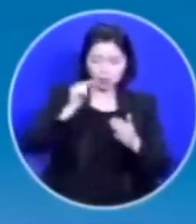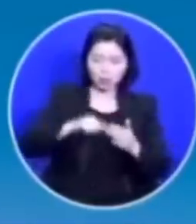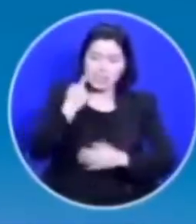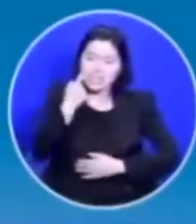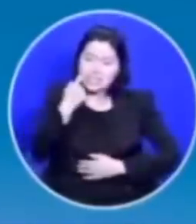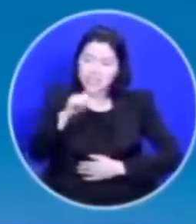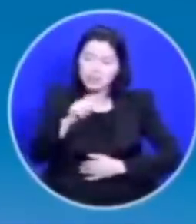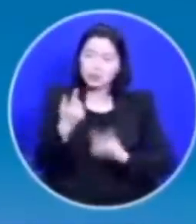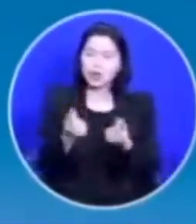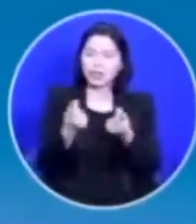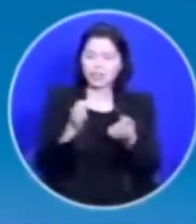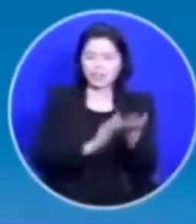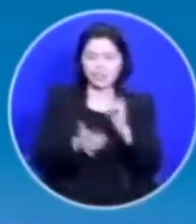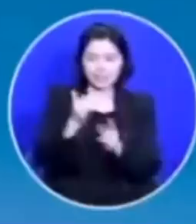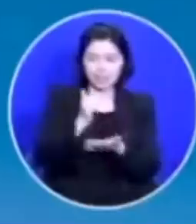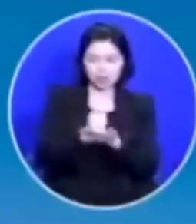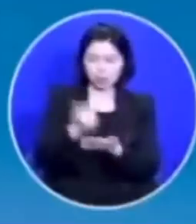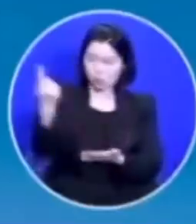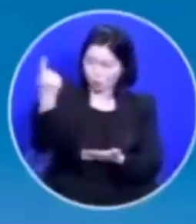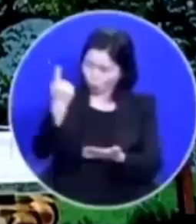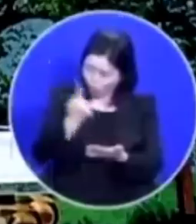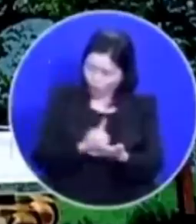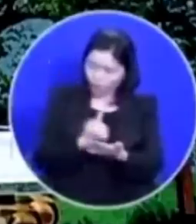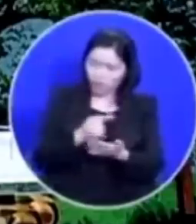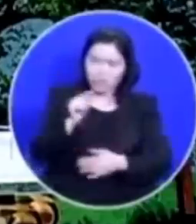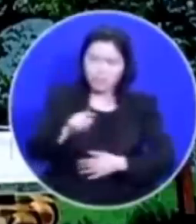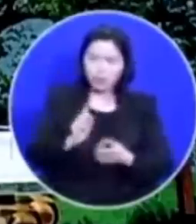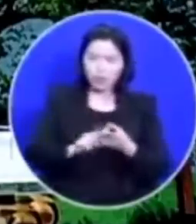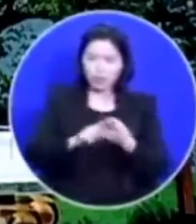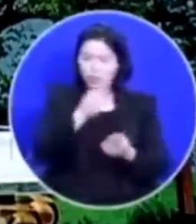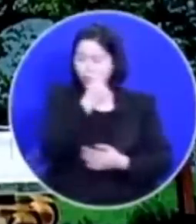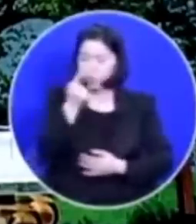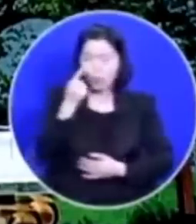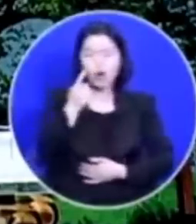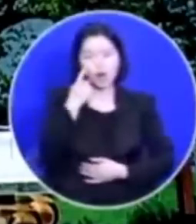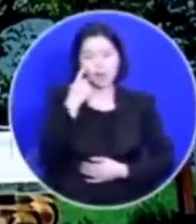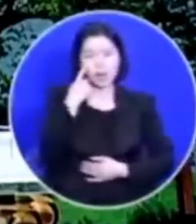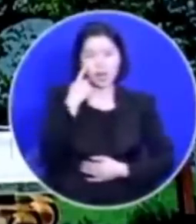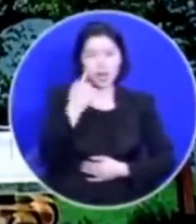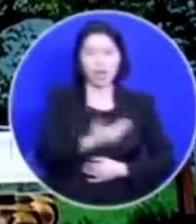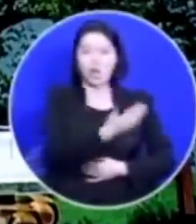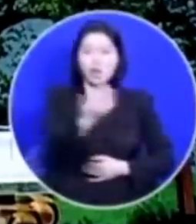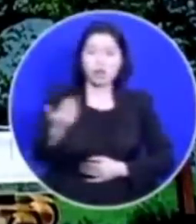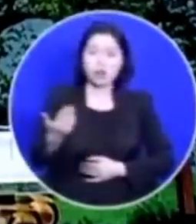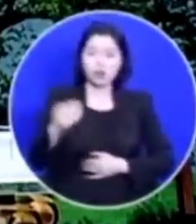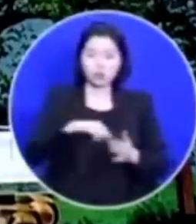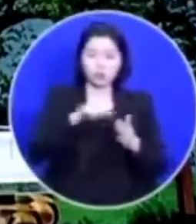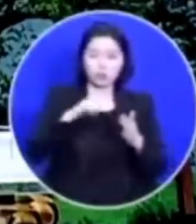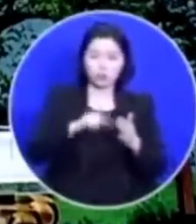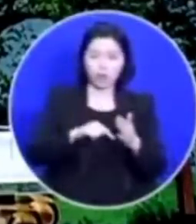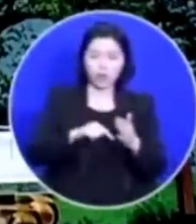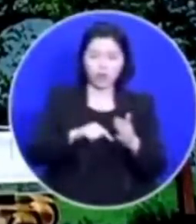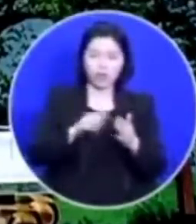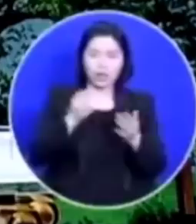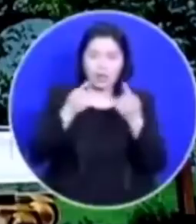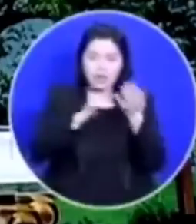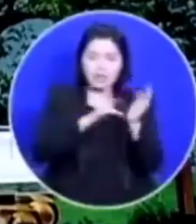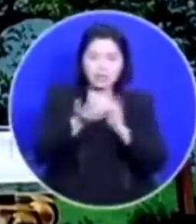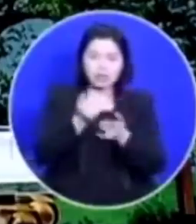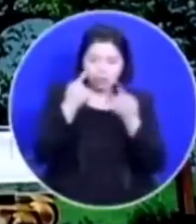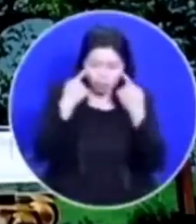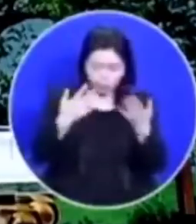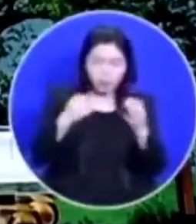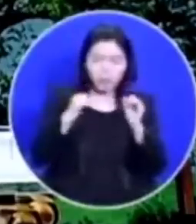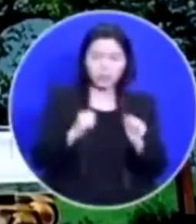예수님 그분이 와 계신지 그것을 확인해 보시라 는 것 여러분 안에 예수님이 분명히 계시면 여러분